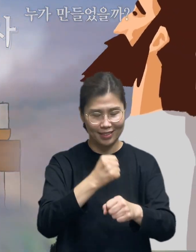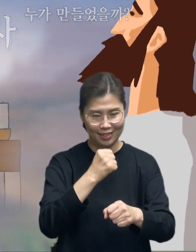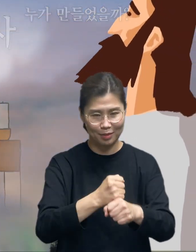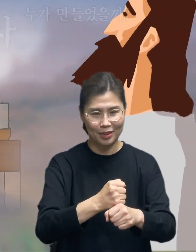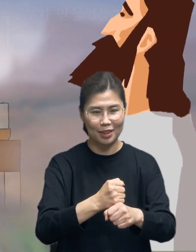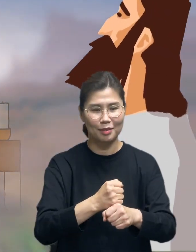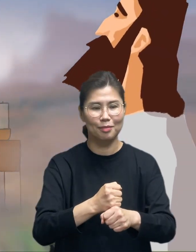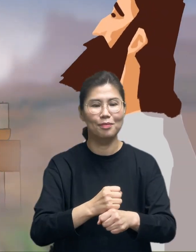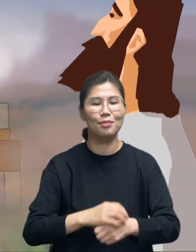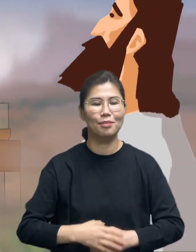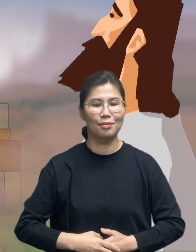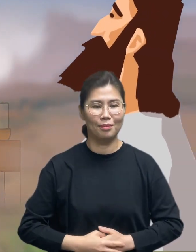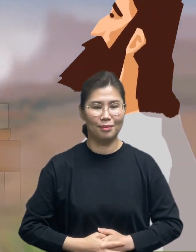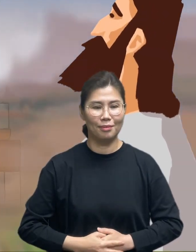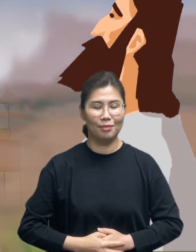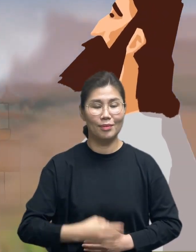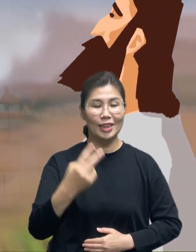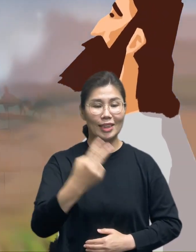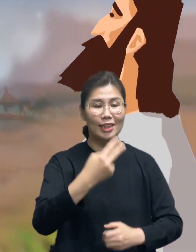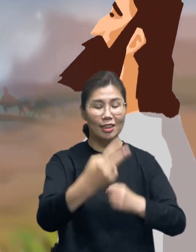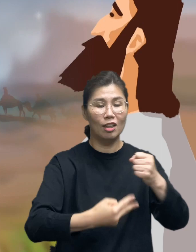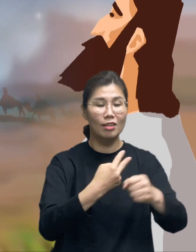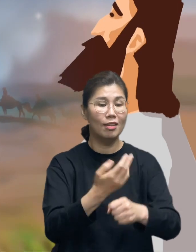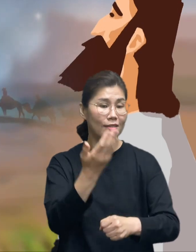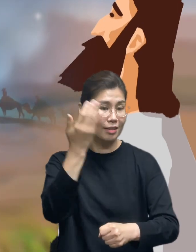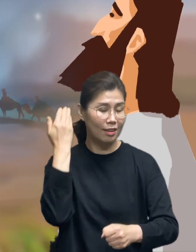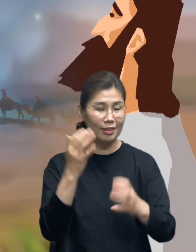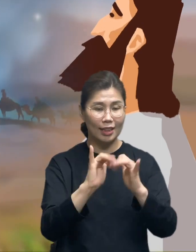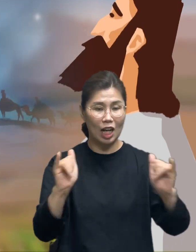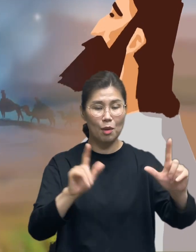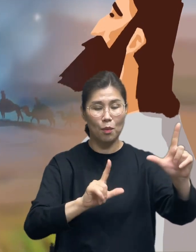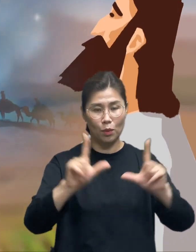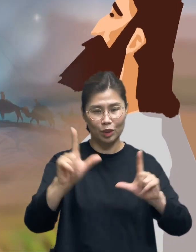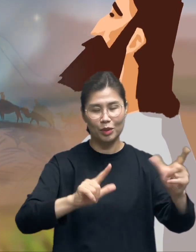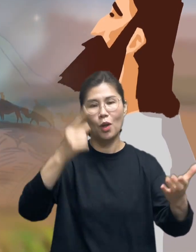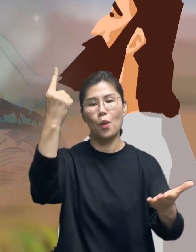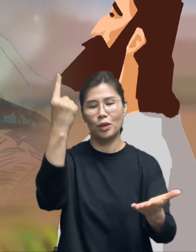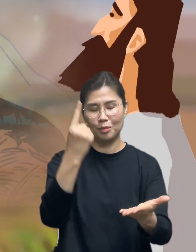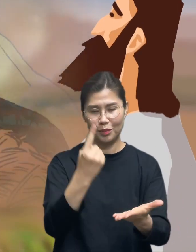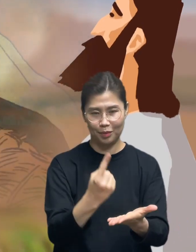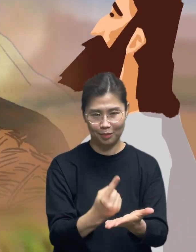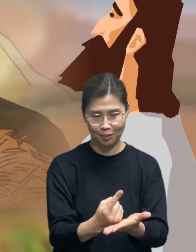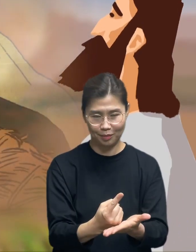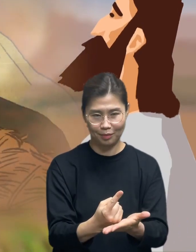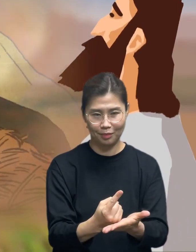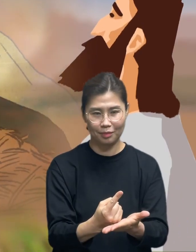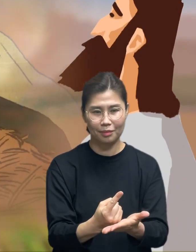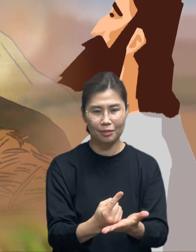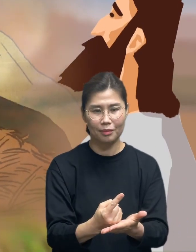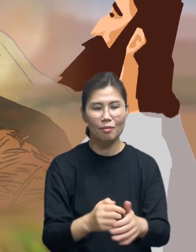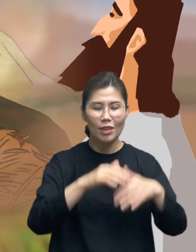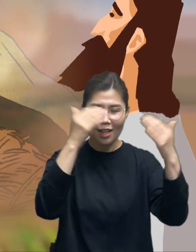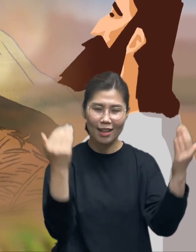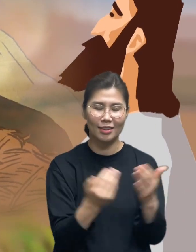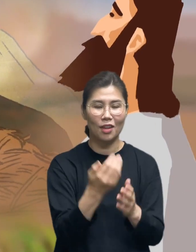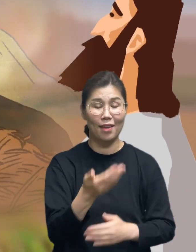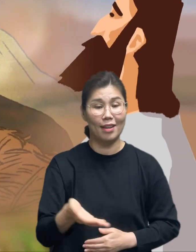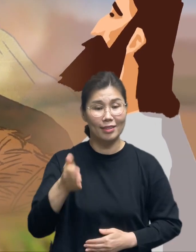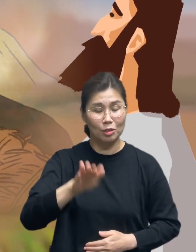예수 그리스도이십니다 2000년 전 인간의 모습으로 이 땅에 오셨던 분